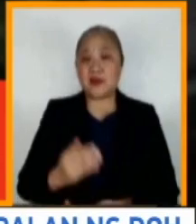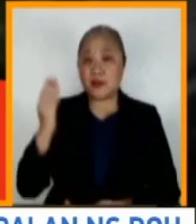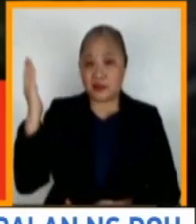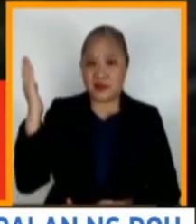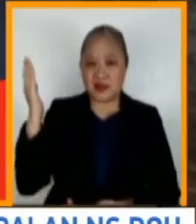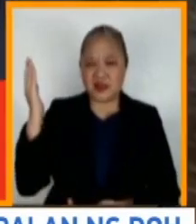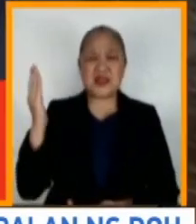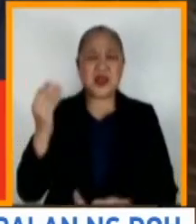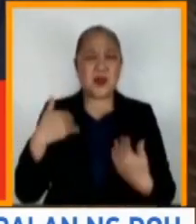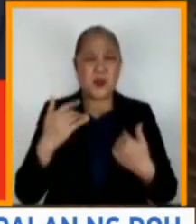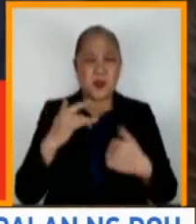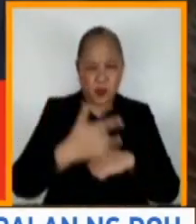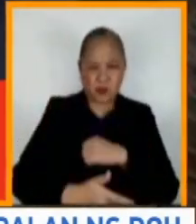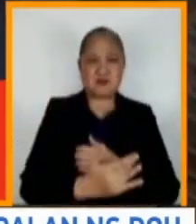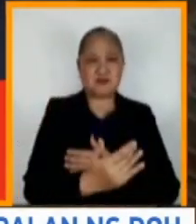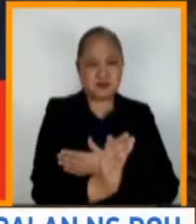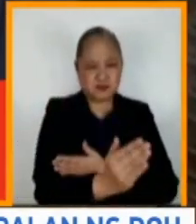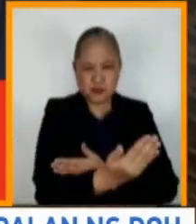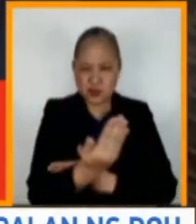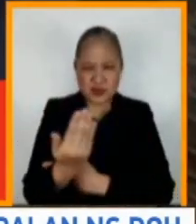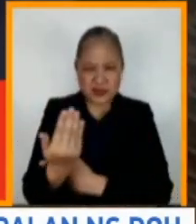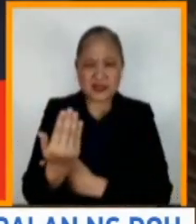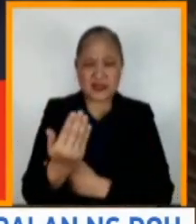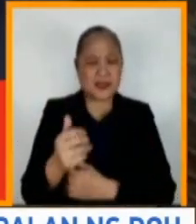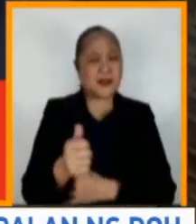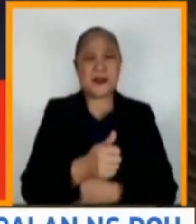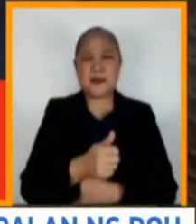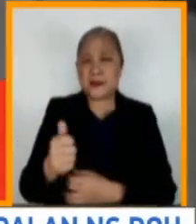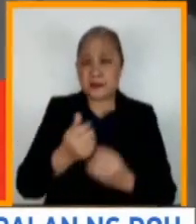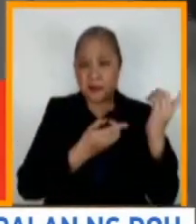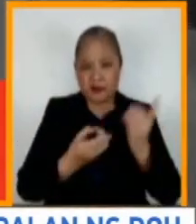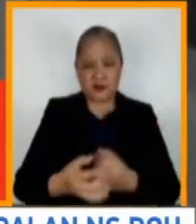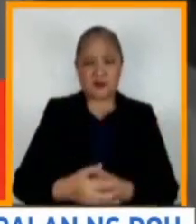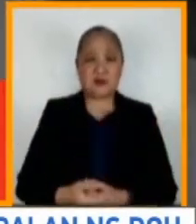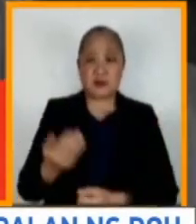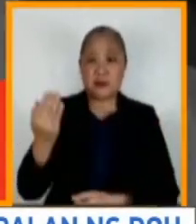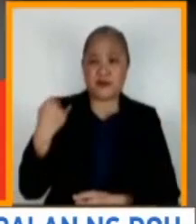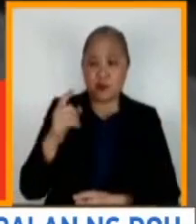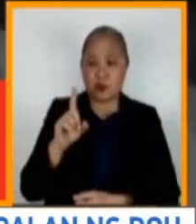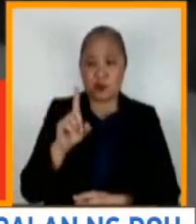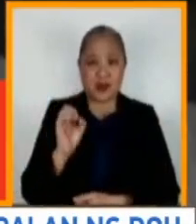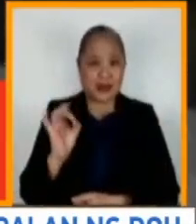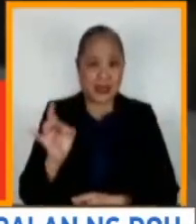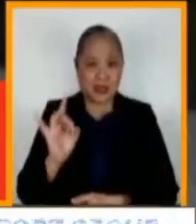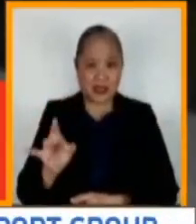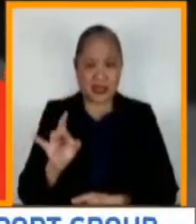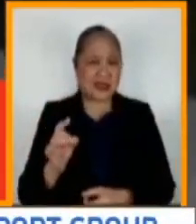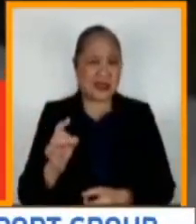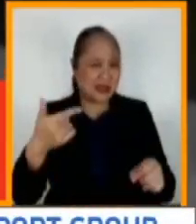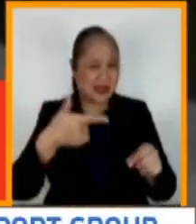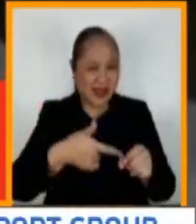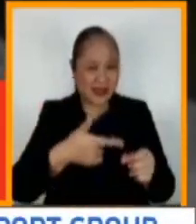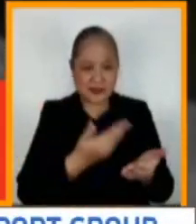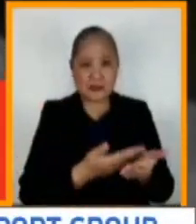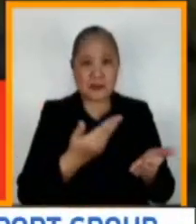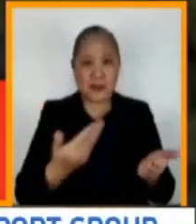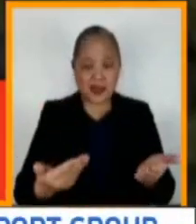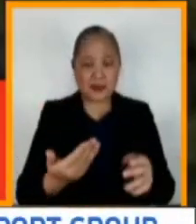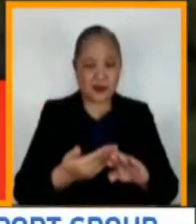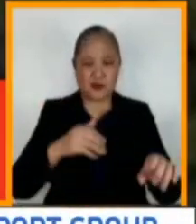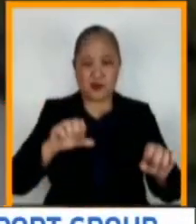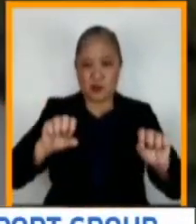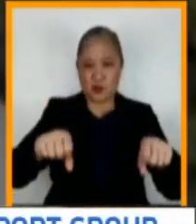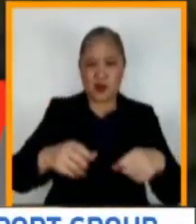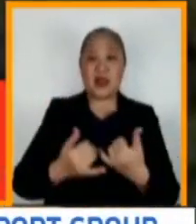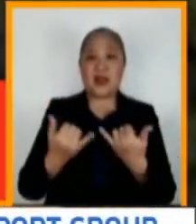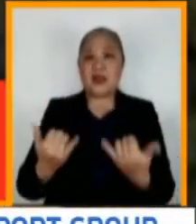sa araw. Kung dati 180 pesos lang ang pinapakarga niyang gasolina bago bumiyahe, 250 pesos na raw ngayon. Yung